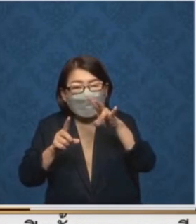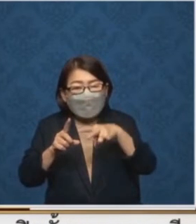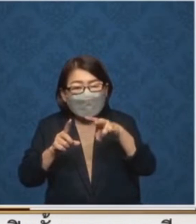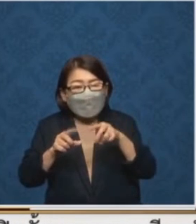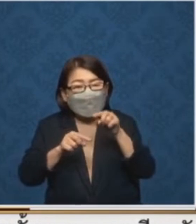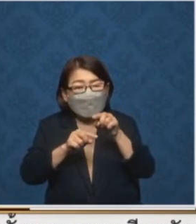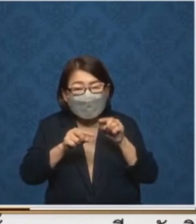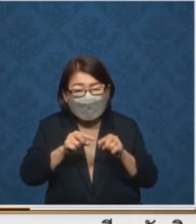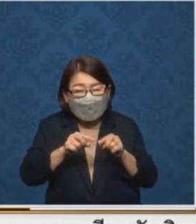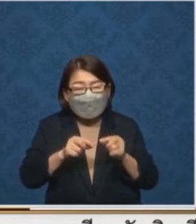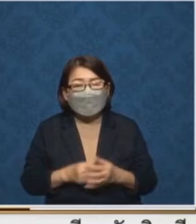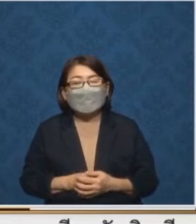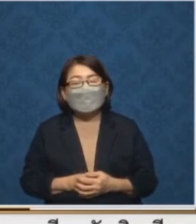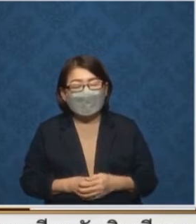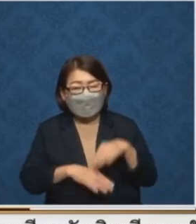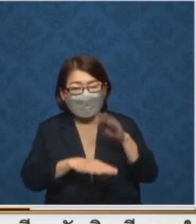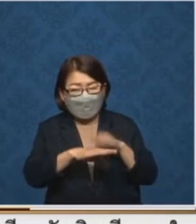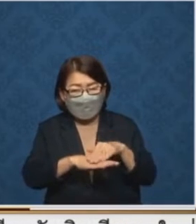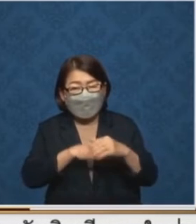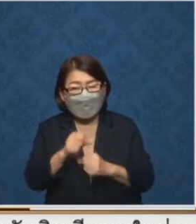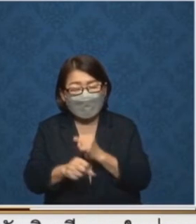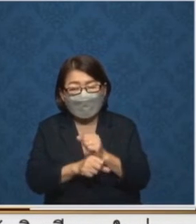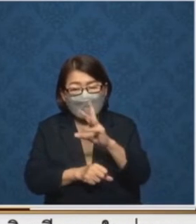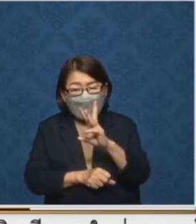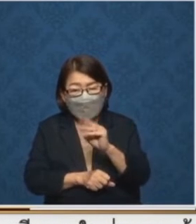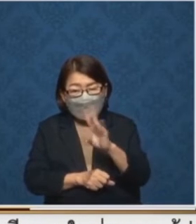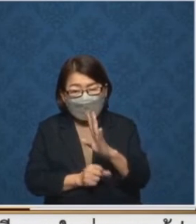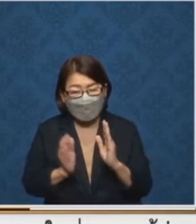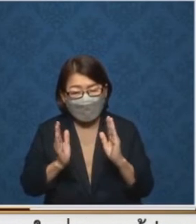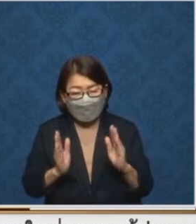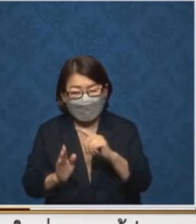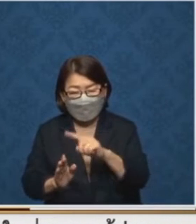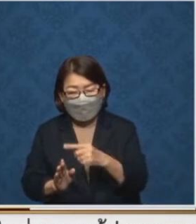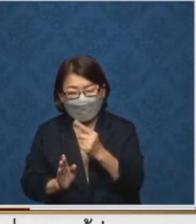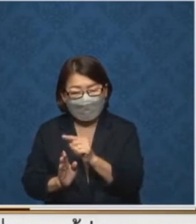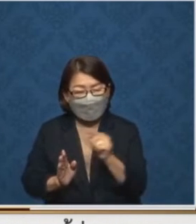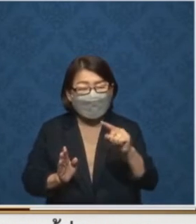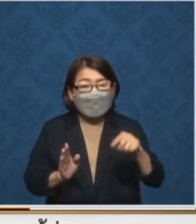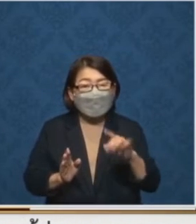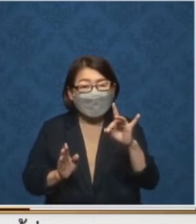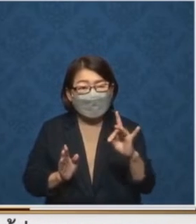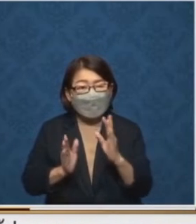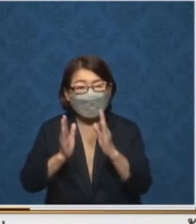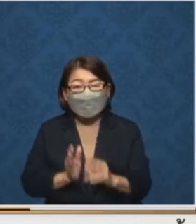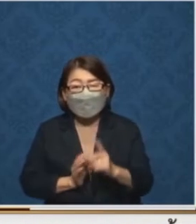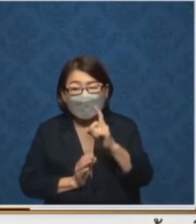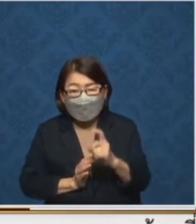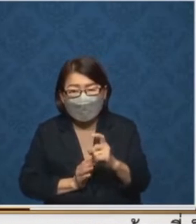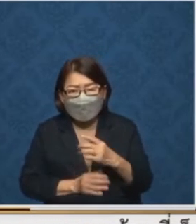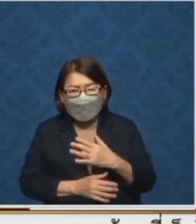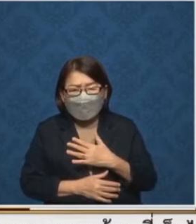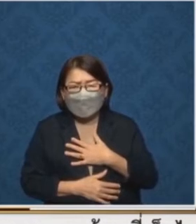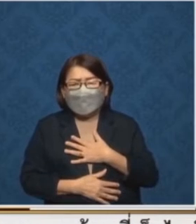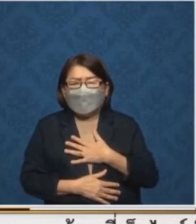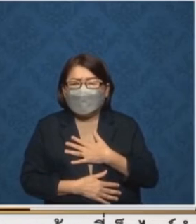่ผู้เสียชีวตสิครับน่าสพรงกลัวย่งกว่านั้นครัจาก 61 สบนะครับ หรอ 61 คนกลายเป็น 1,